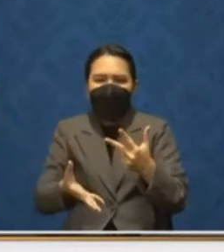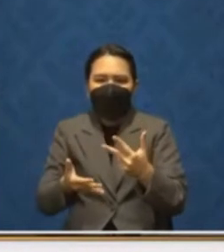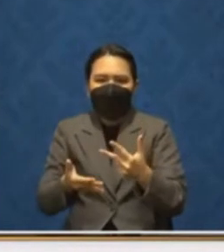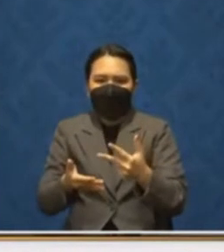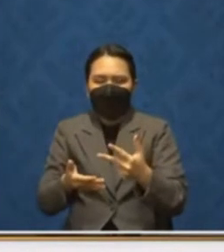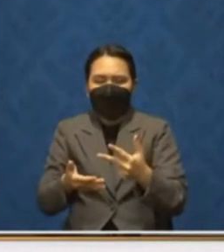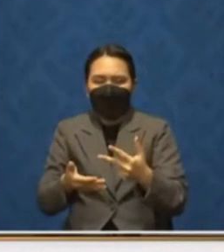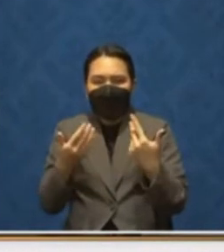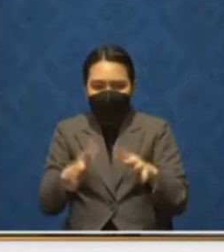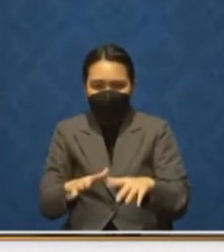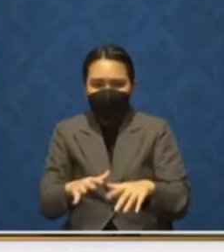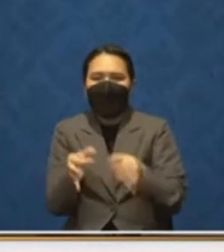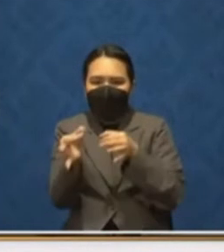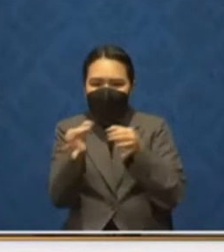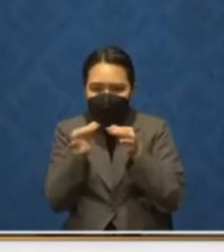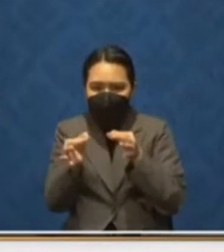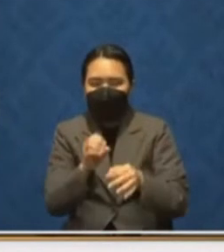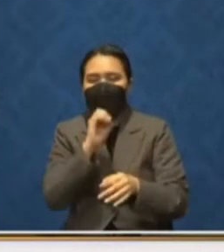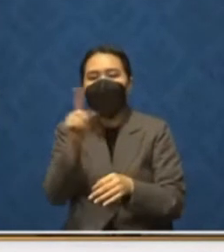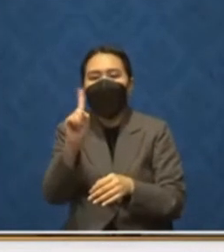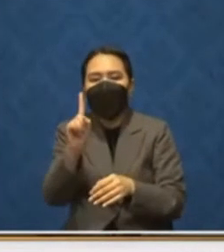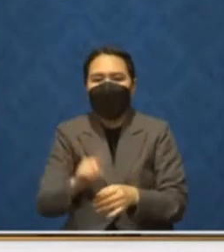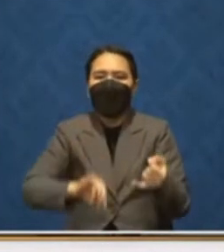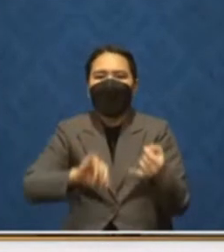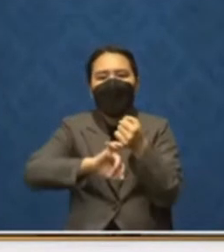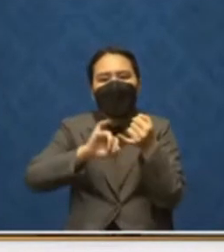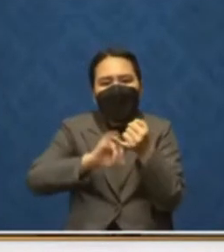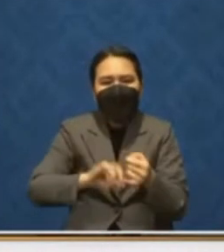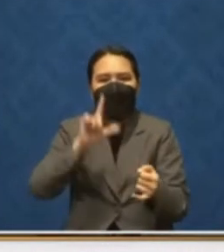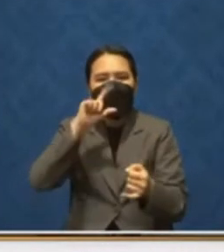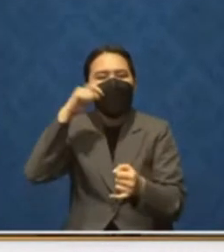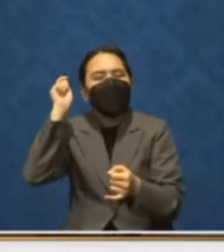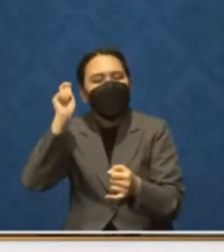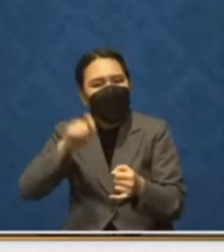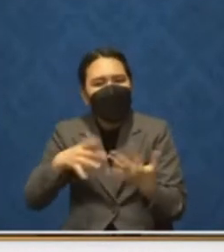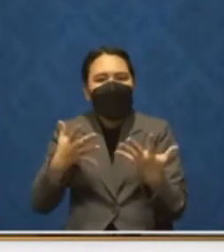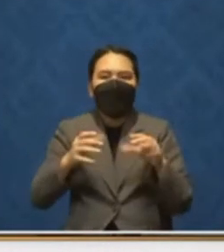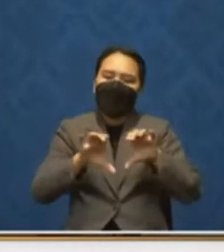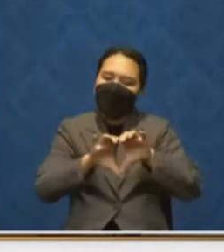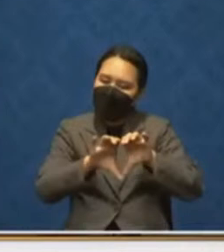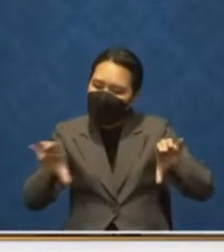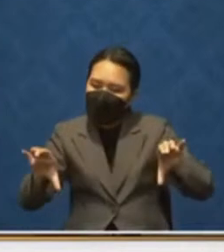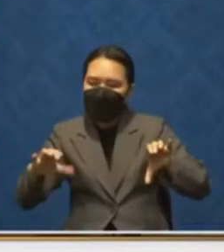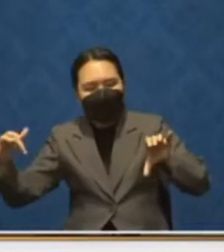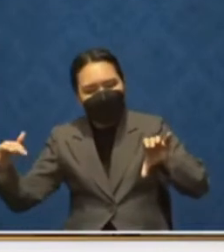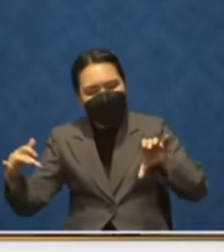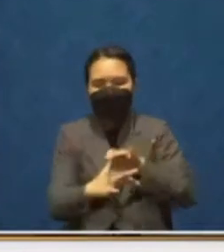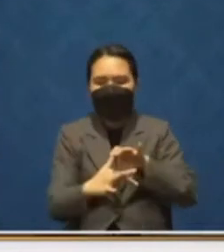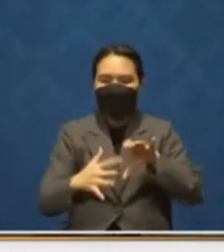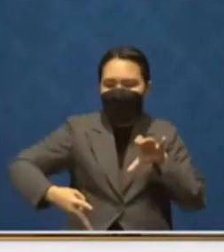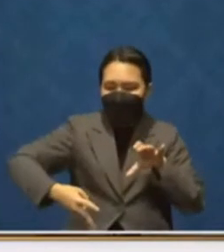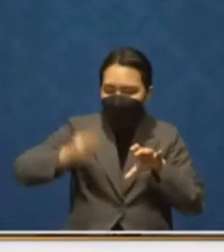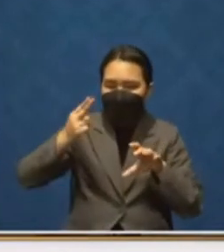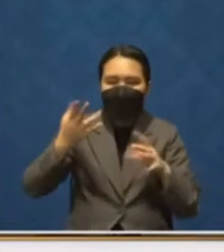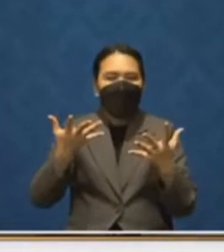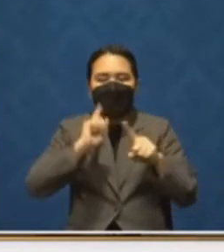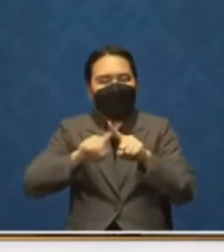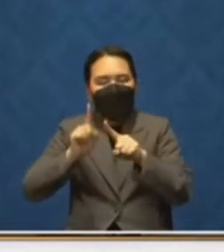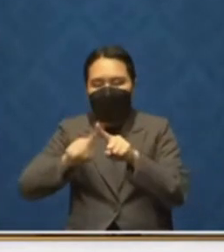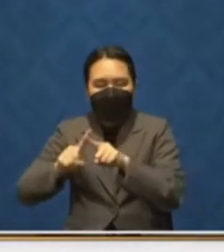อังกาดมันหนาวมันโน่นนี่นั่นมันก็เลยตัดท่อก๊าซจัดรัสเซียที่จะส่งเข้า 3ภาพยุโรปโอ้โห